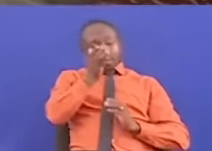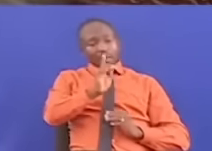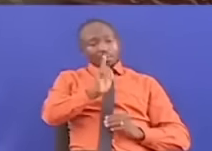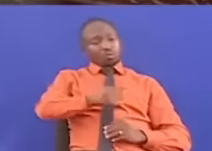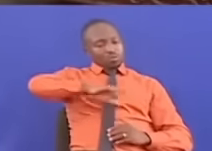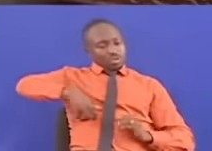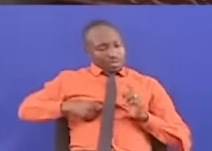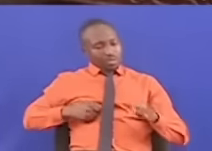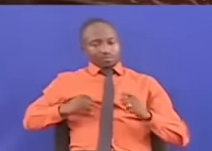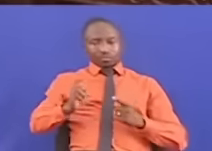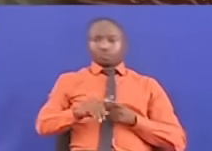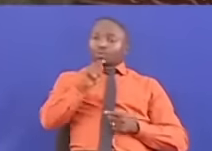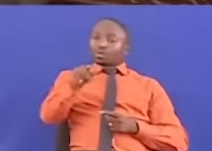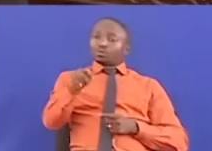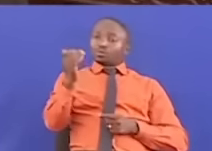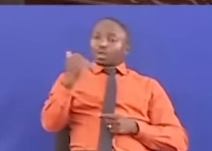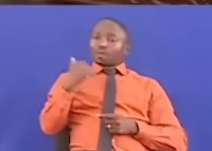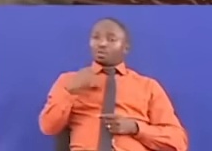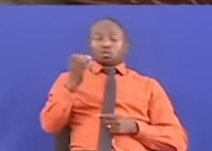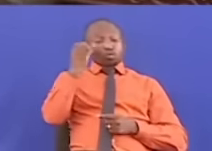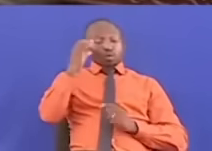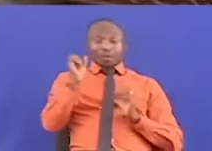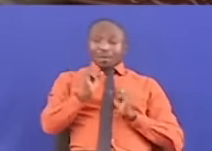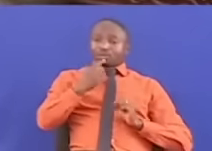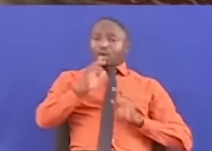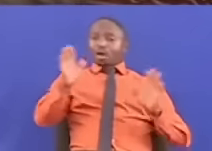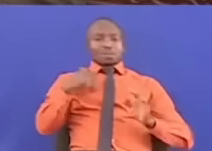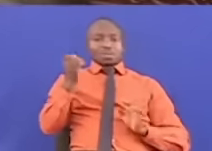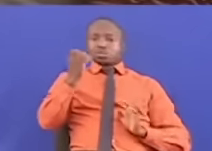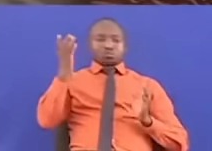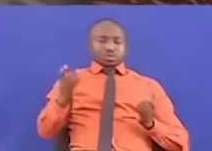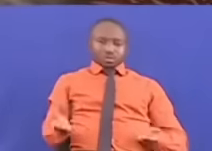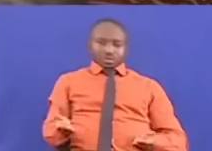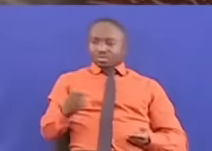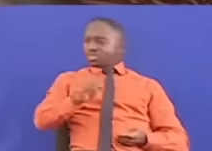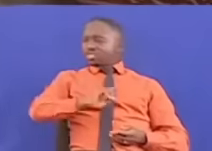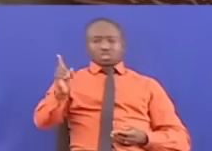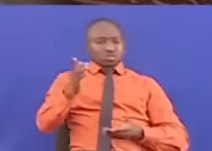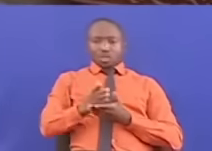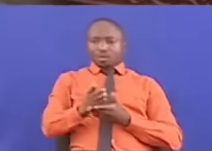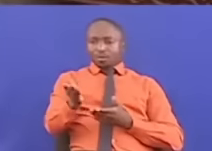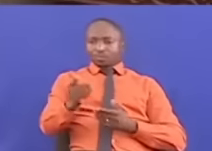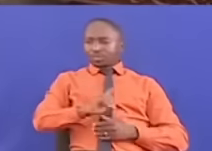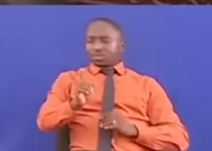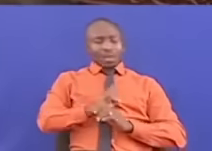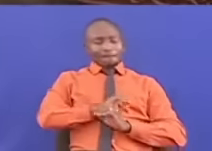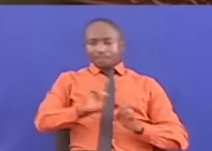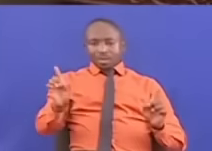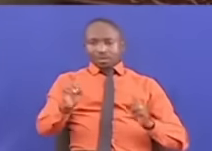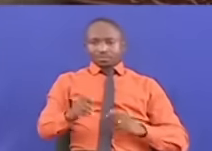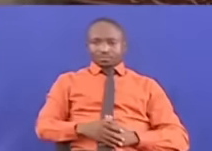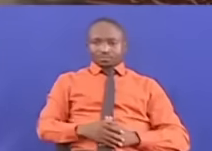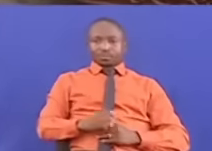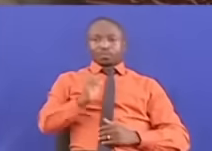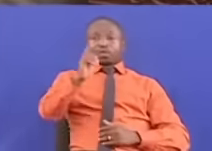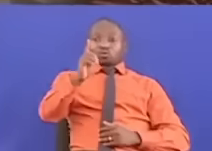wi alu wewa una malia unana mimi siwi hii sio sawa sio sawa kidogo na kwa